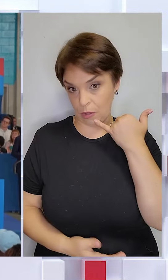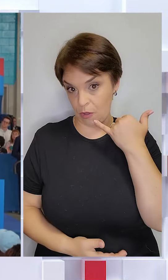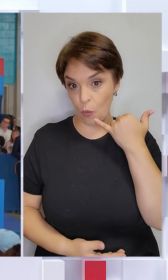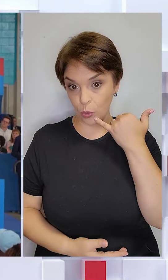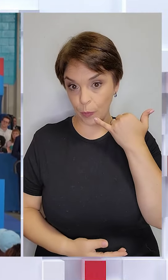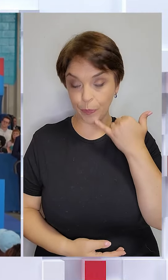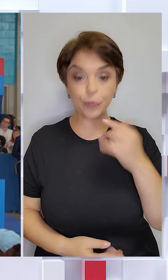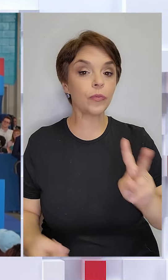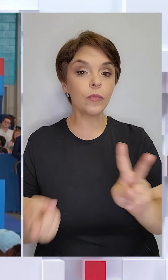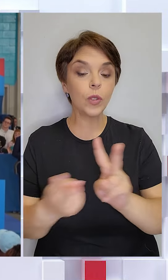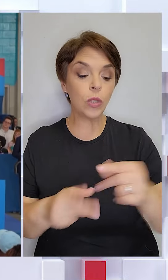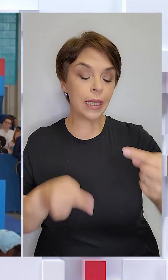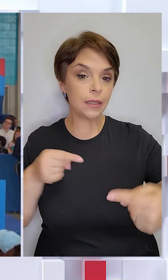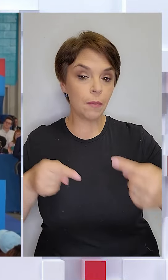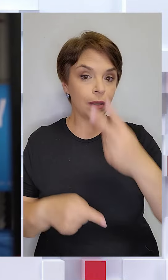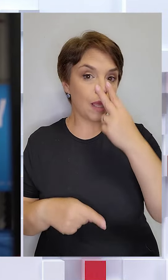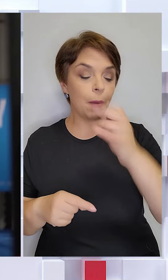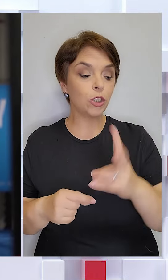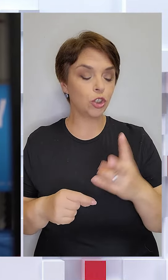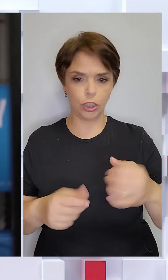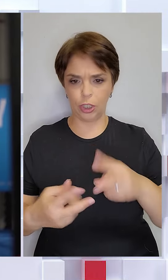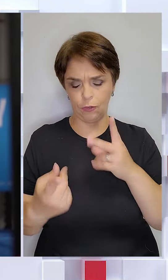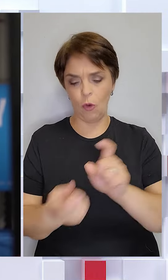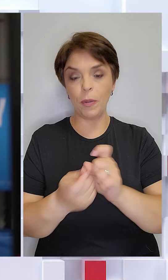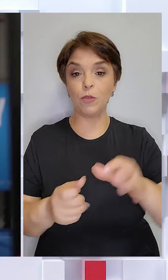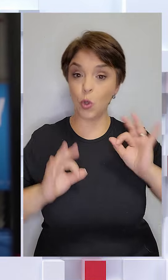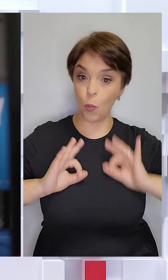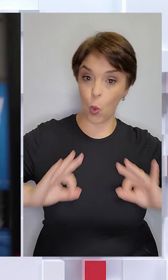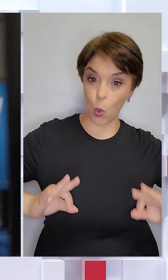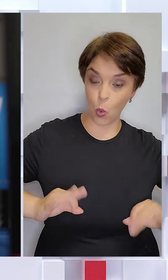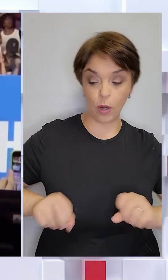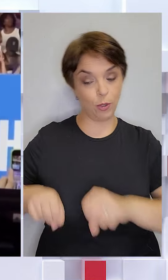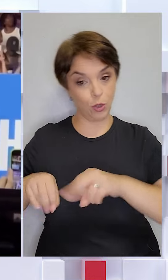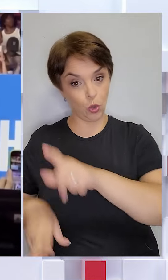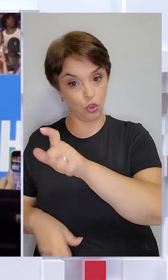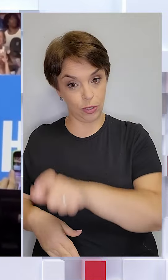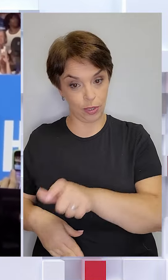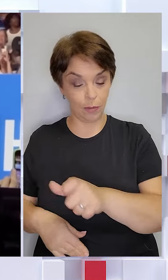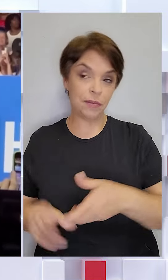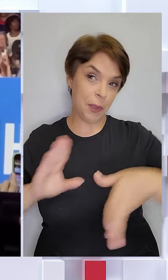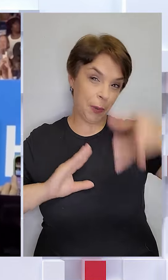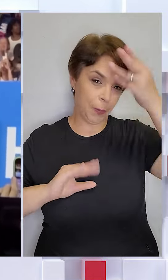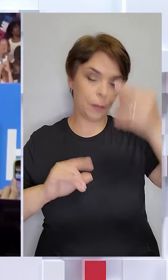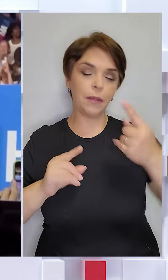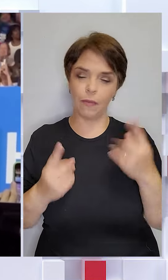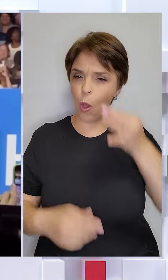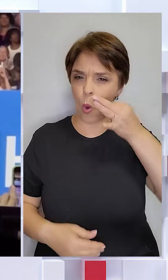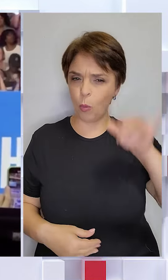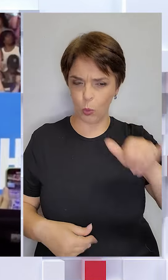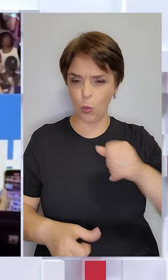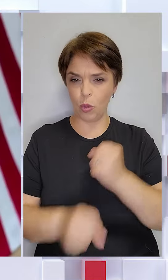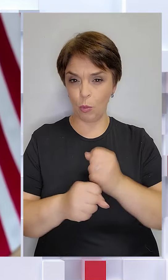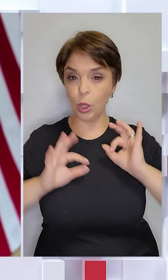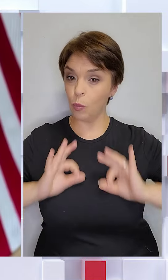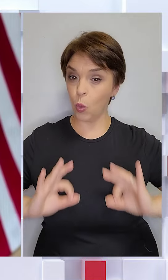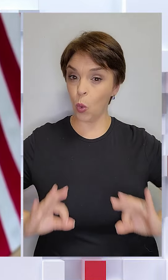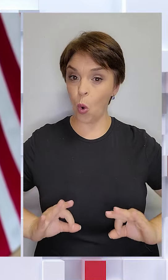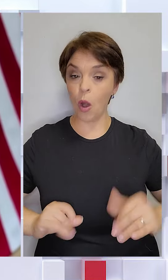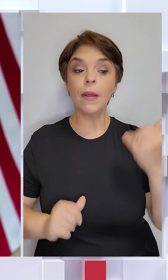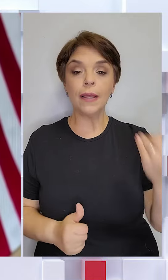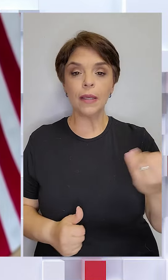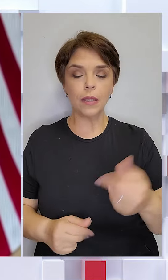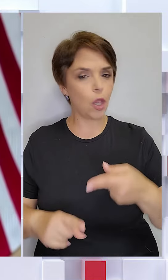телефону. Зустріч на дебатах бачить, як двобій між прокурором і злочинцем. В знаки дається великий досвід роботи прокуроркою та